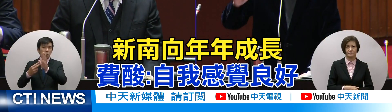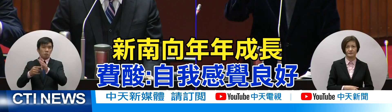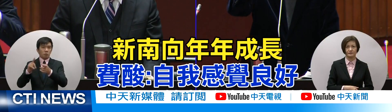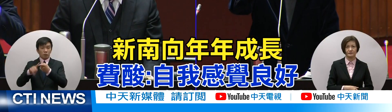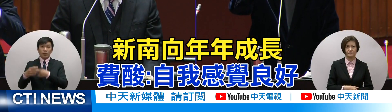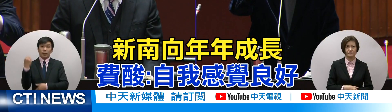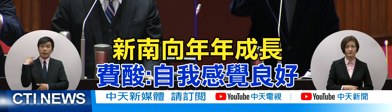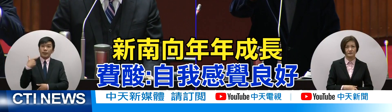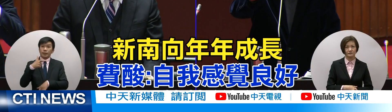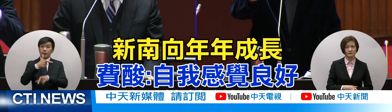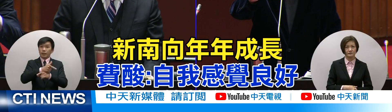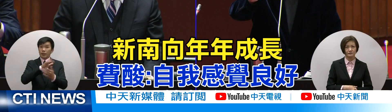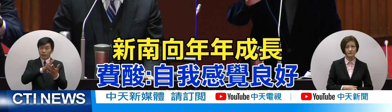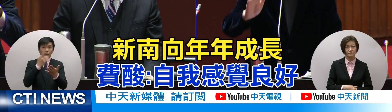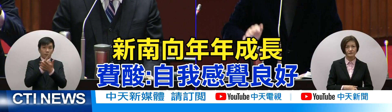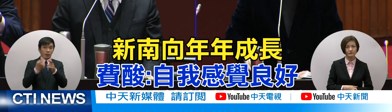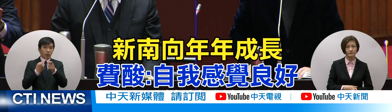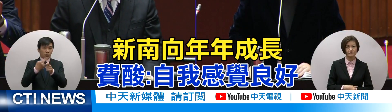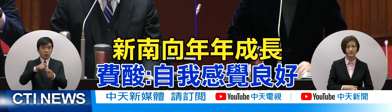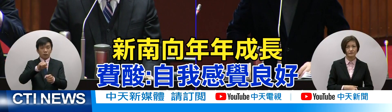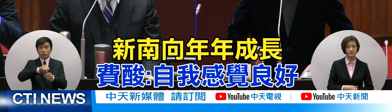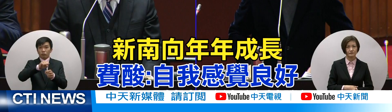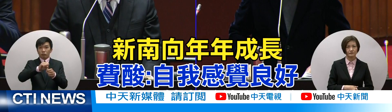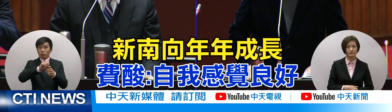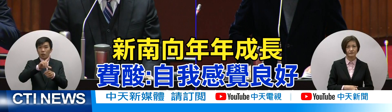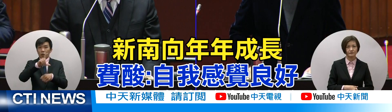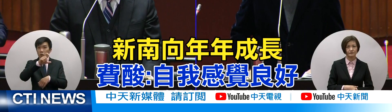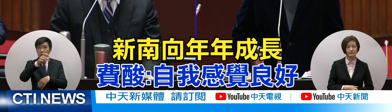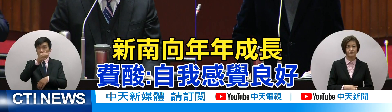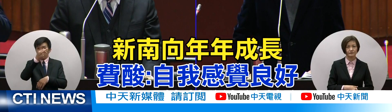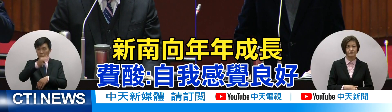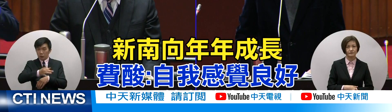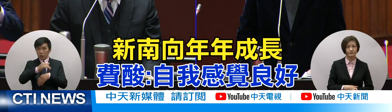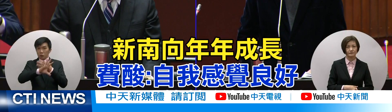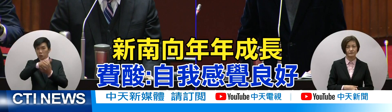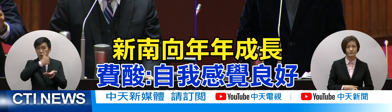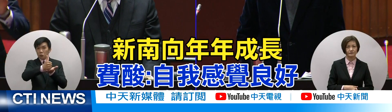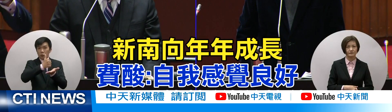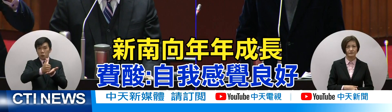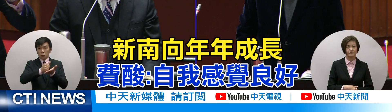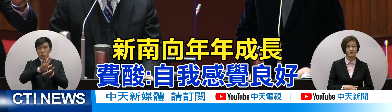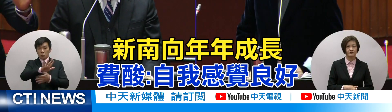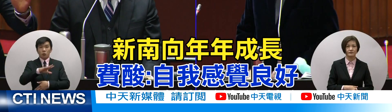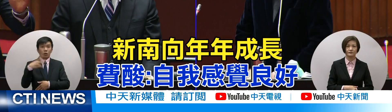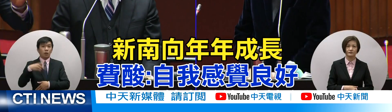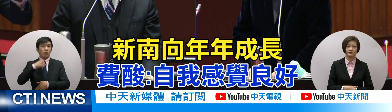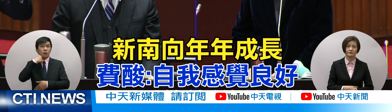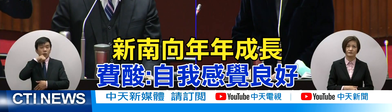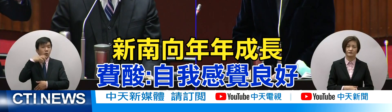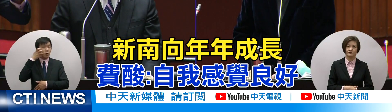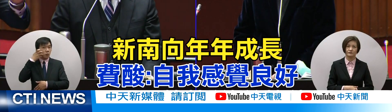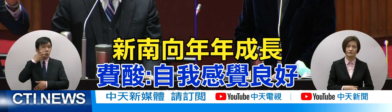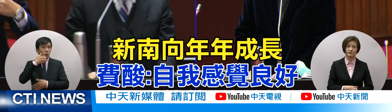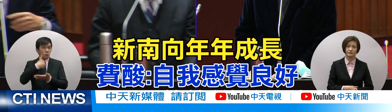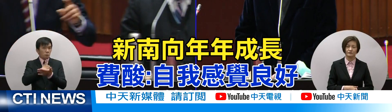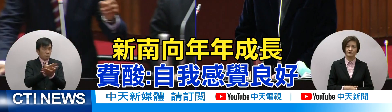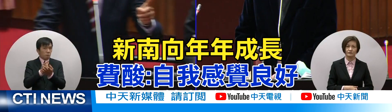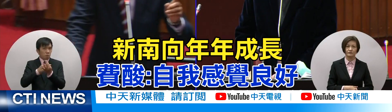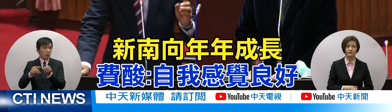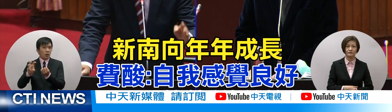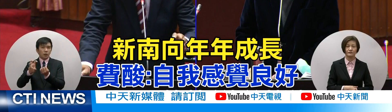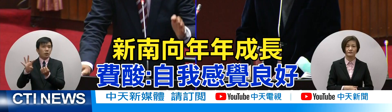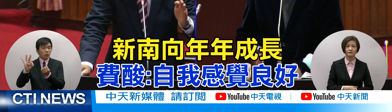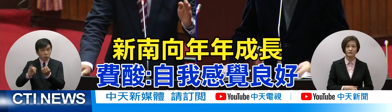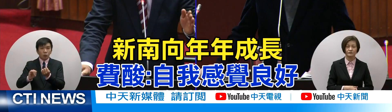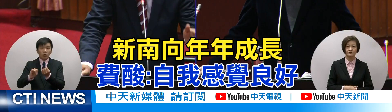们每一年有60亿的外销在成长，这第一个说明。第二个，台湾的水果有30几种，这4种只是